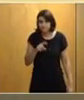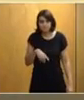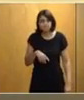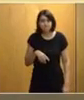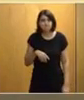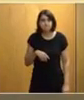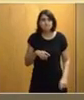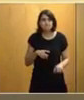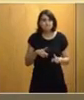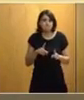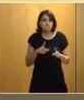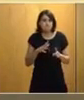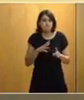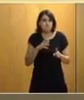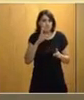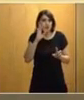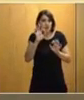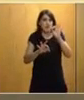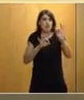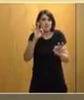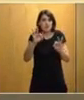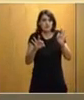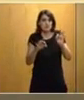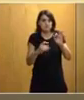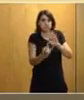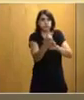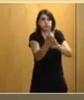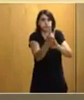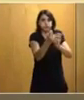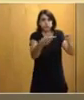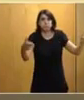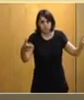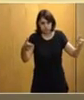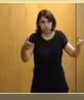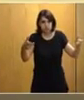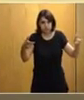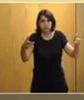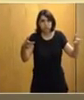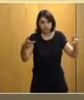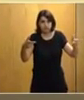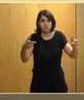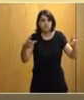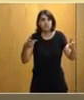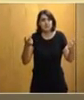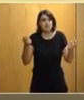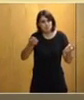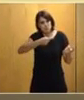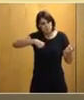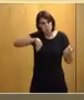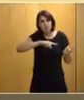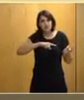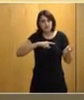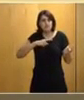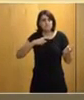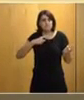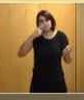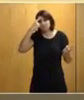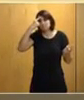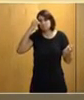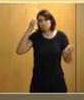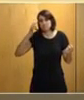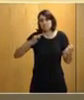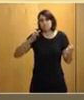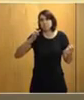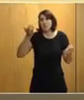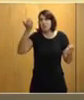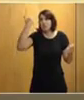i el risc de rebrot, per tant, conseqüentment augmentat. Per tant, i en coherència, ahir, per exemple, sense anar més